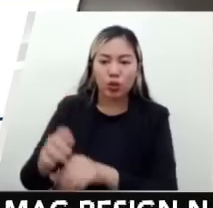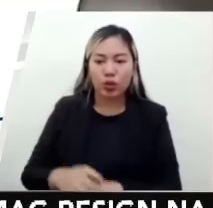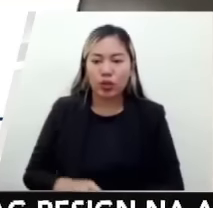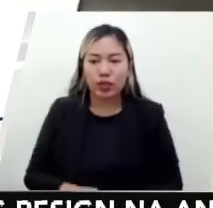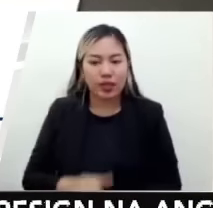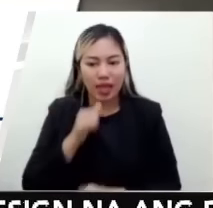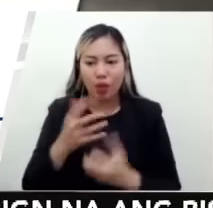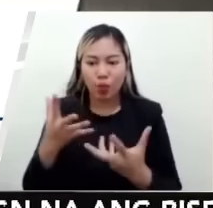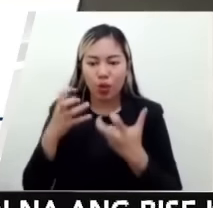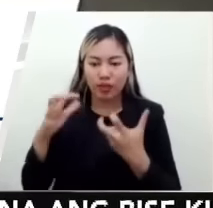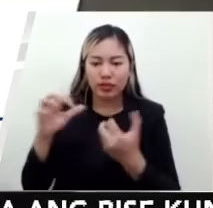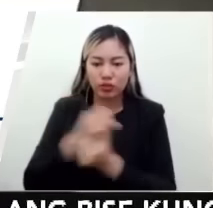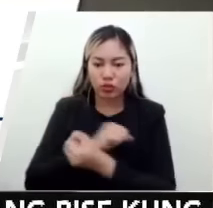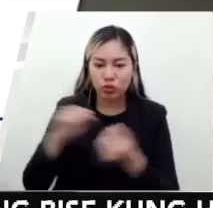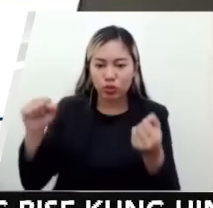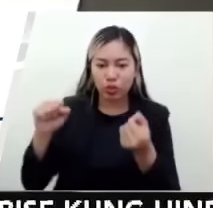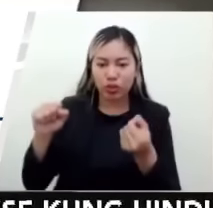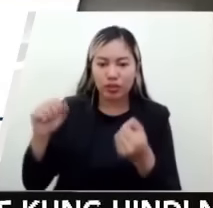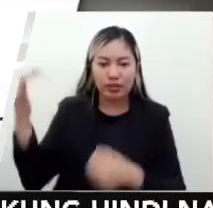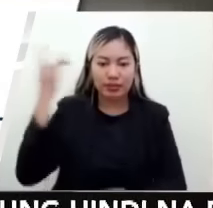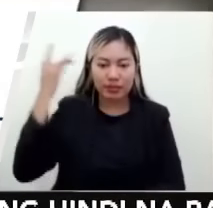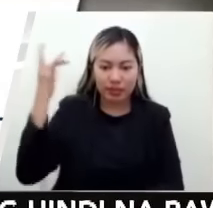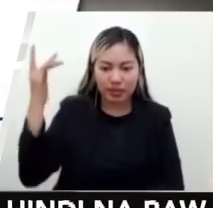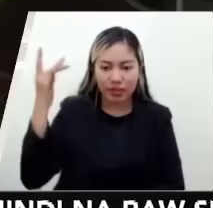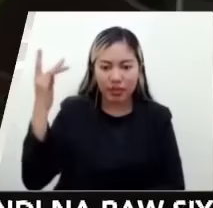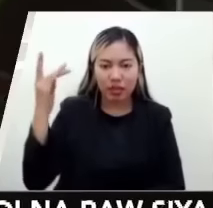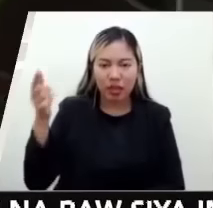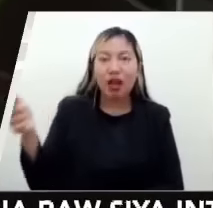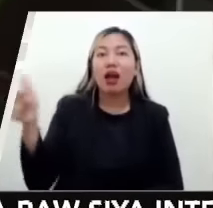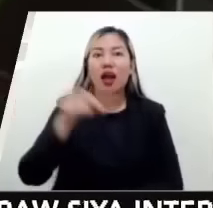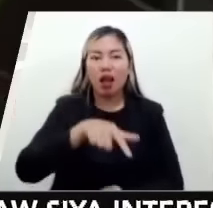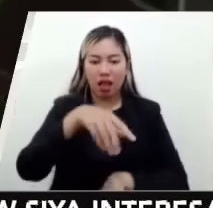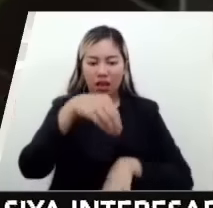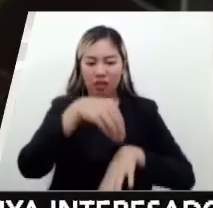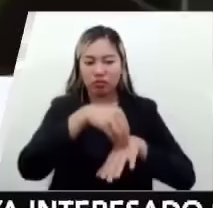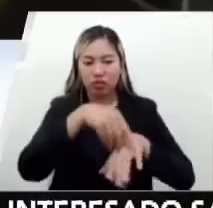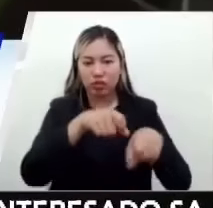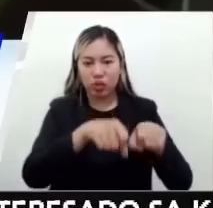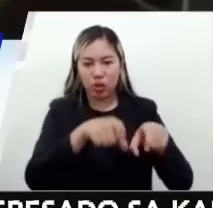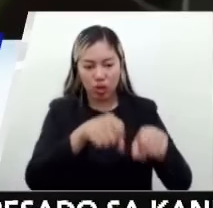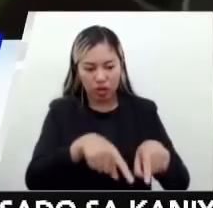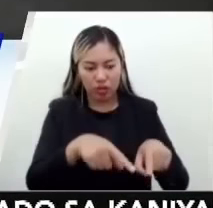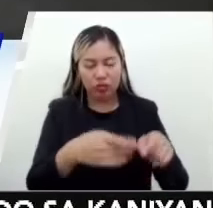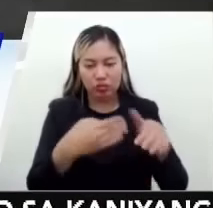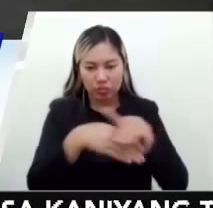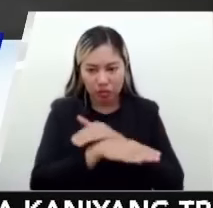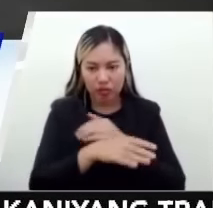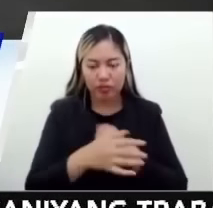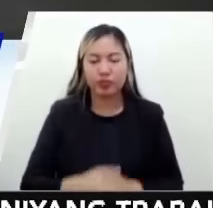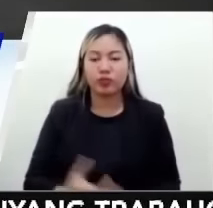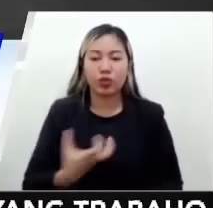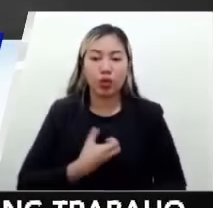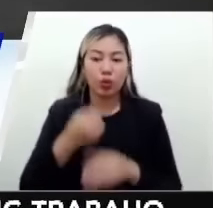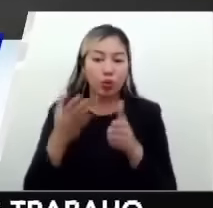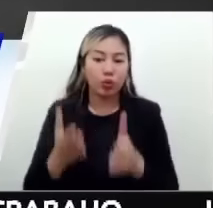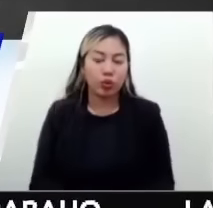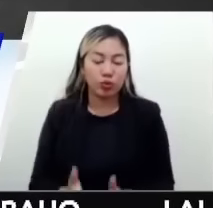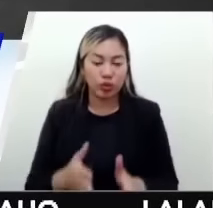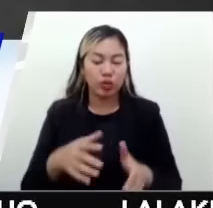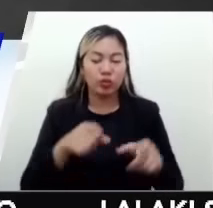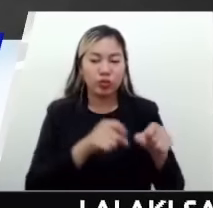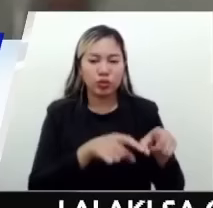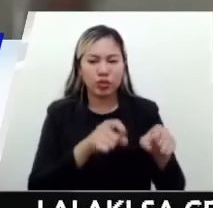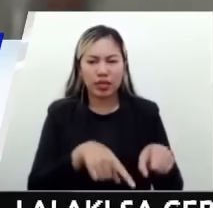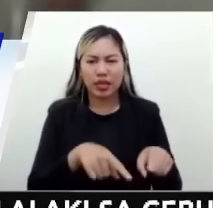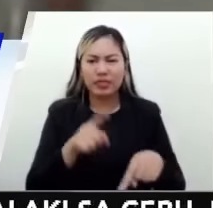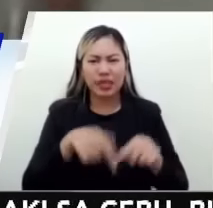pagiguro sang gawod, alam mo na nga, tira-tira nag-hapi. Ayon pa sa may-ari ng tindahan, hindi nila makikilalang lalaki kung